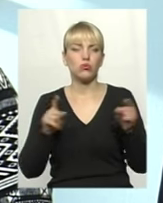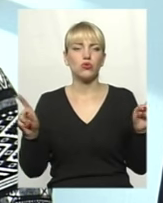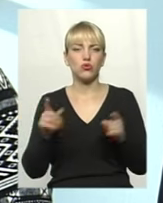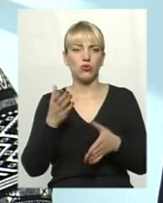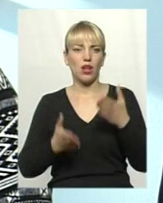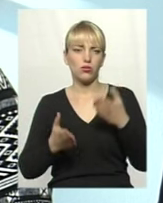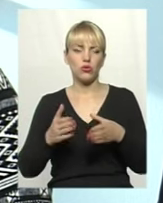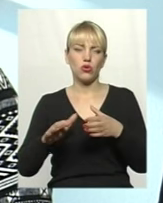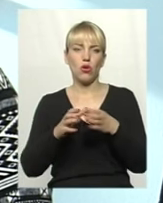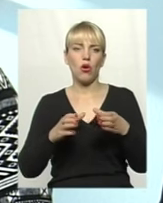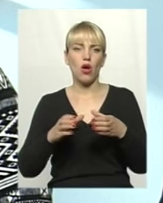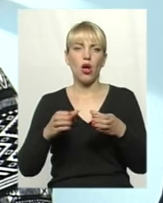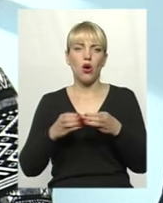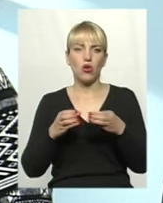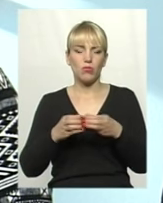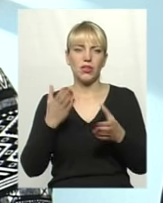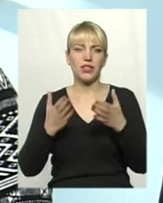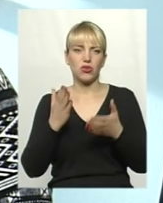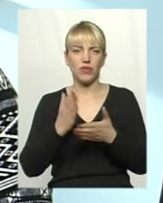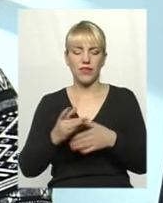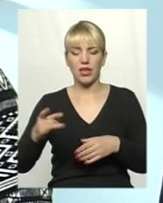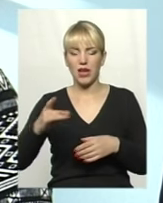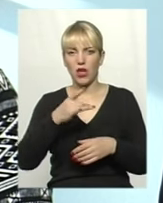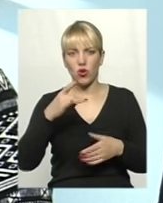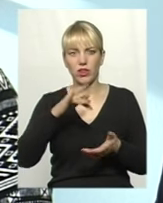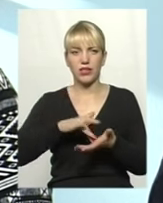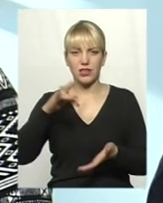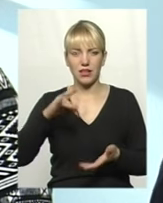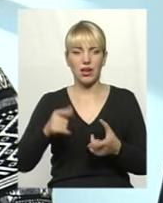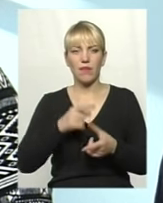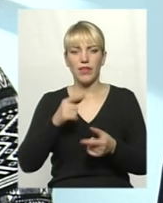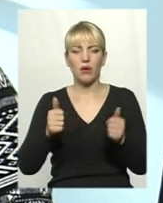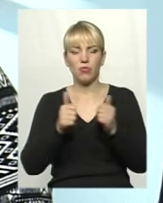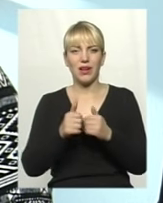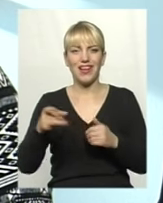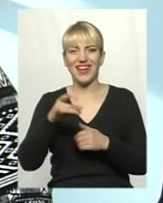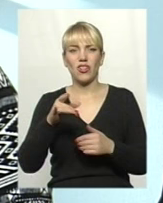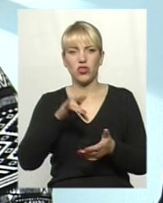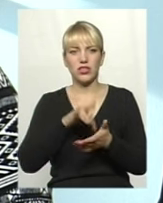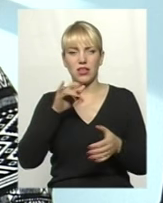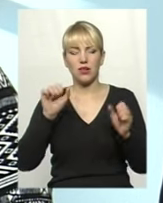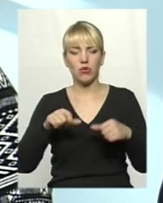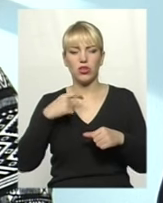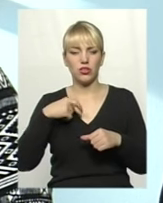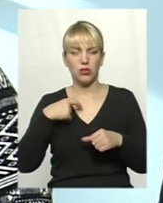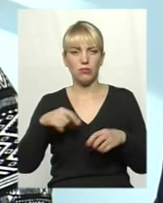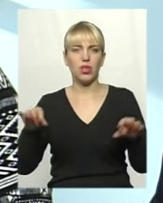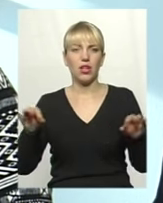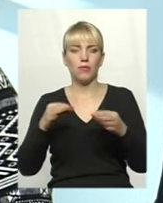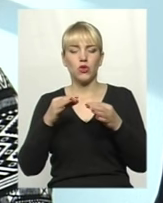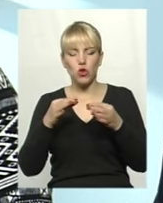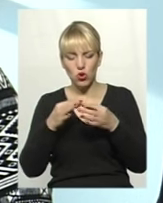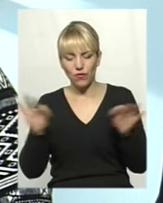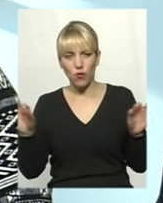якщо громади, які знаходилися в районних центрах, або біля районних центрів, могли собі дозволити чи запросити,